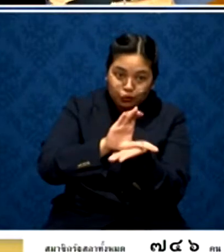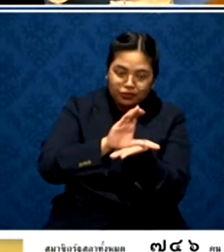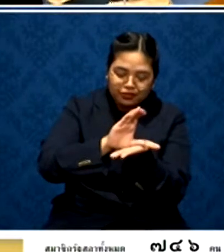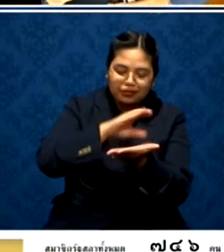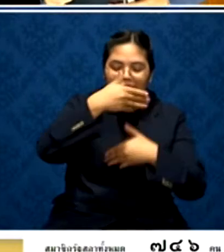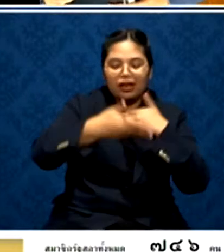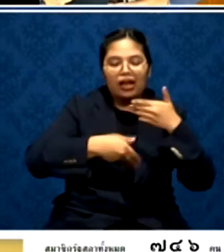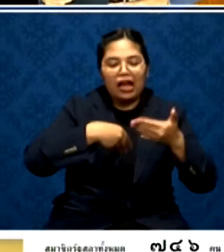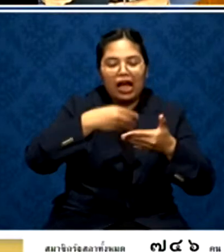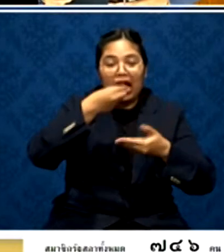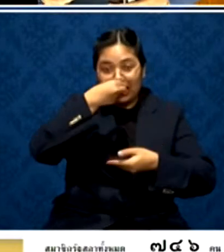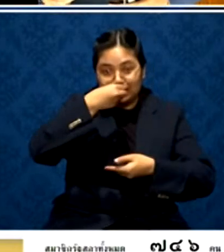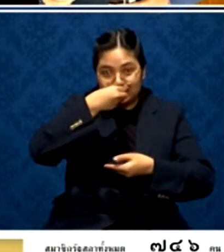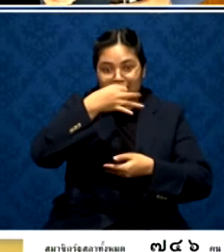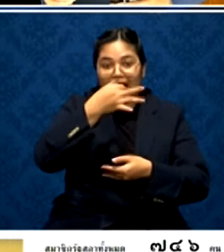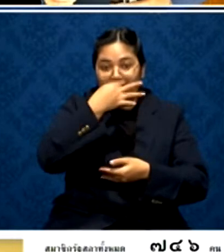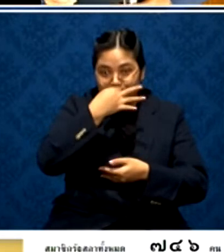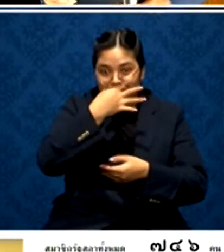ที่มั่นคง